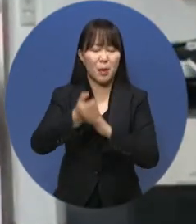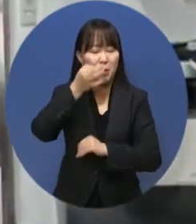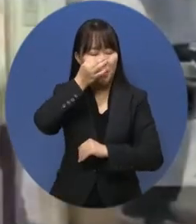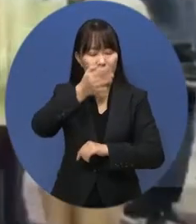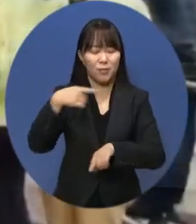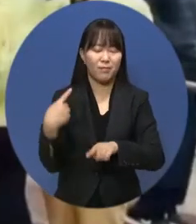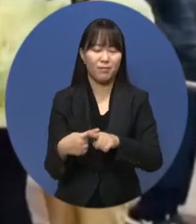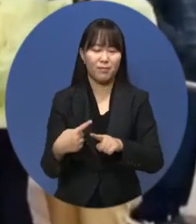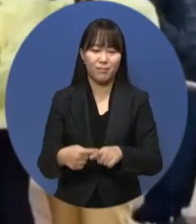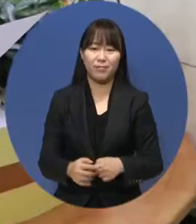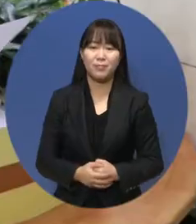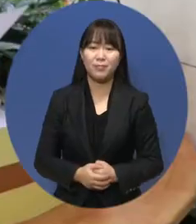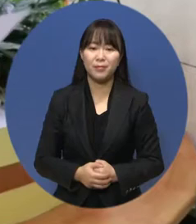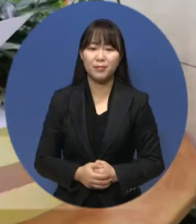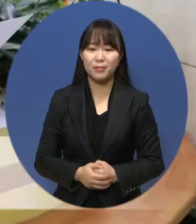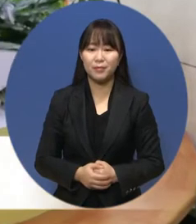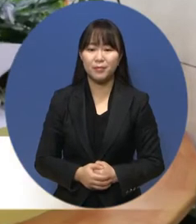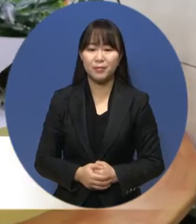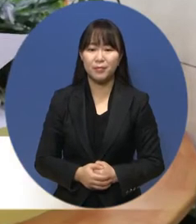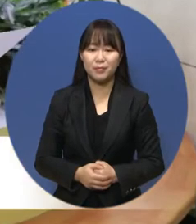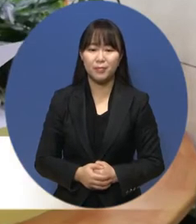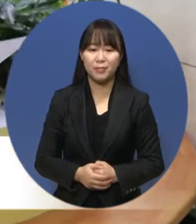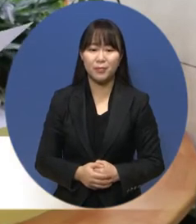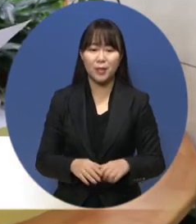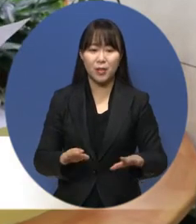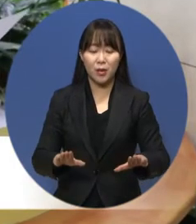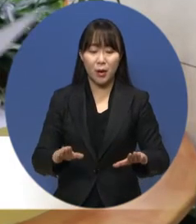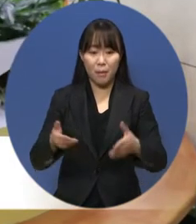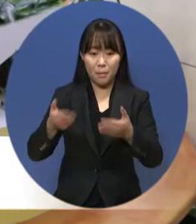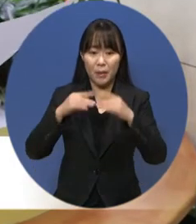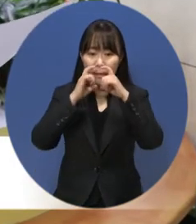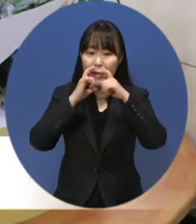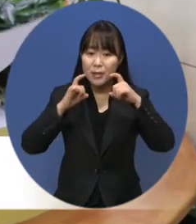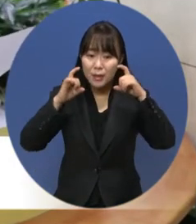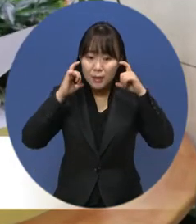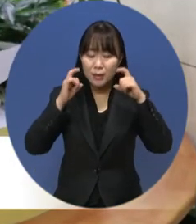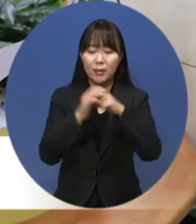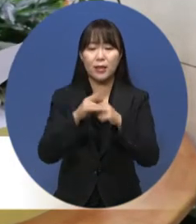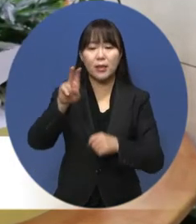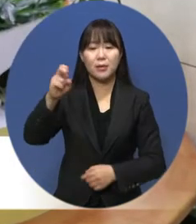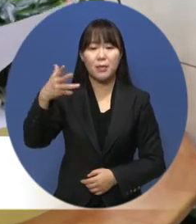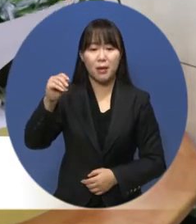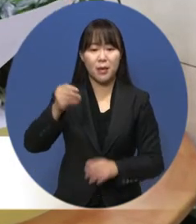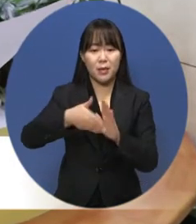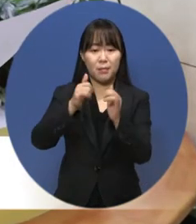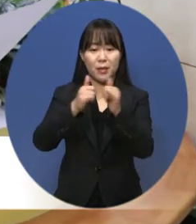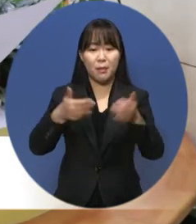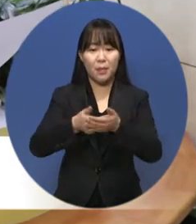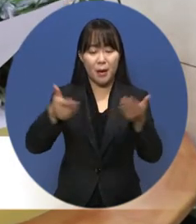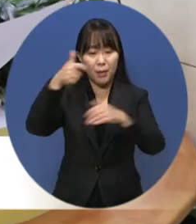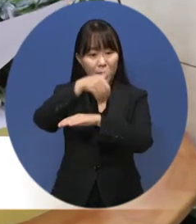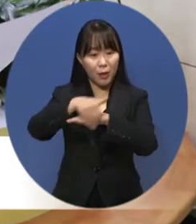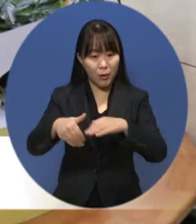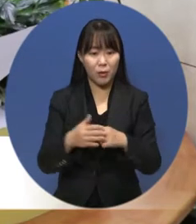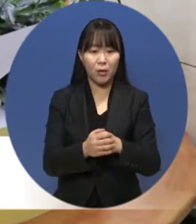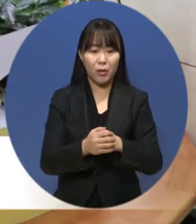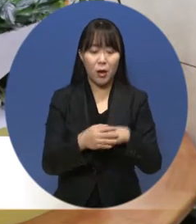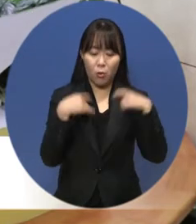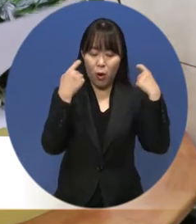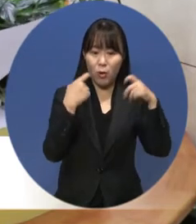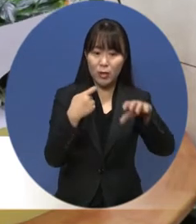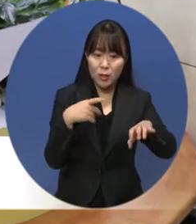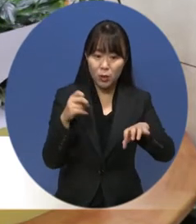줬습니다 그래서 한편 이 기부된 마스크는 28만 시민들에게 대부 될 예정이고요 지오